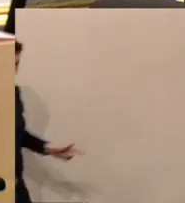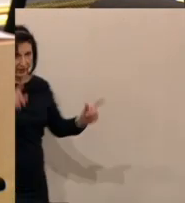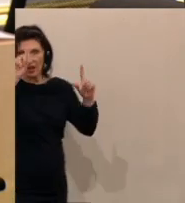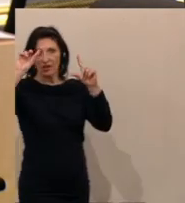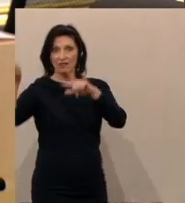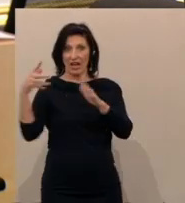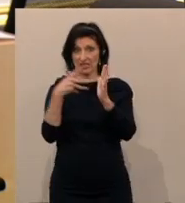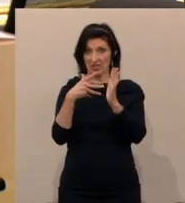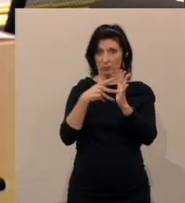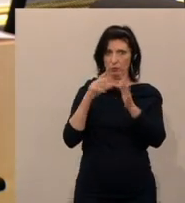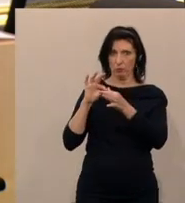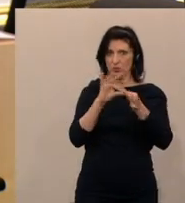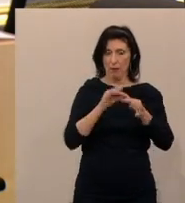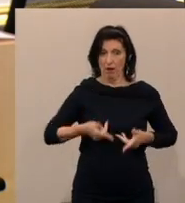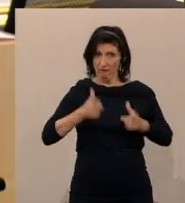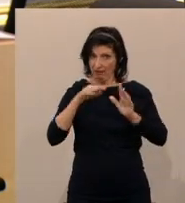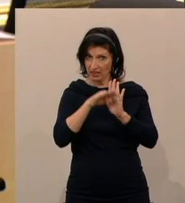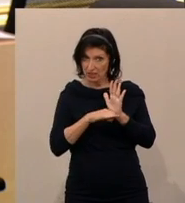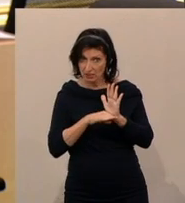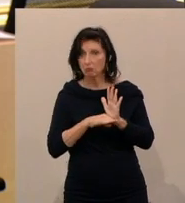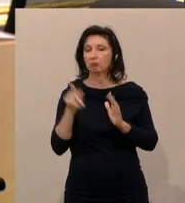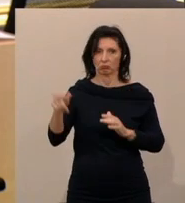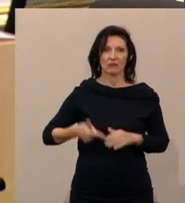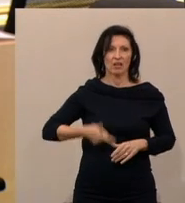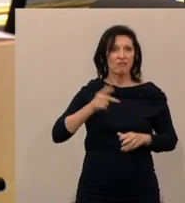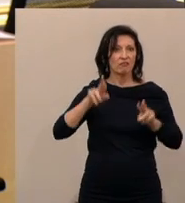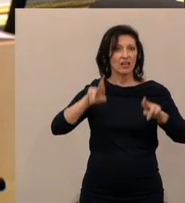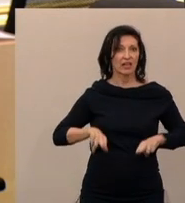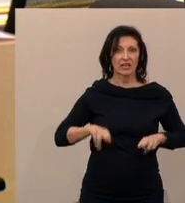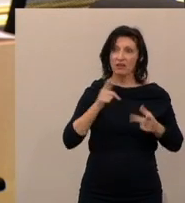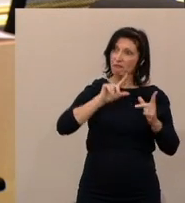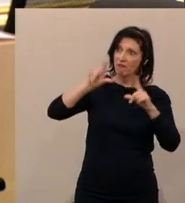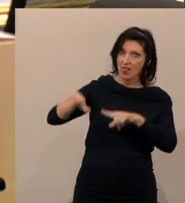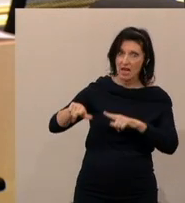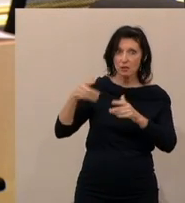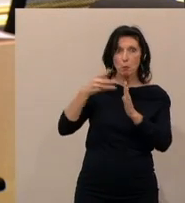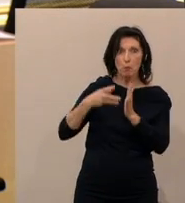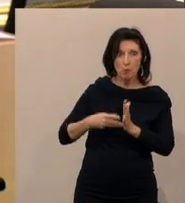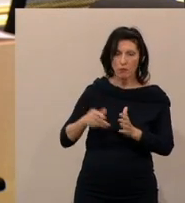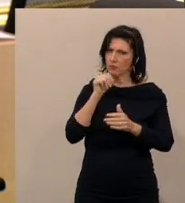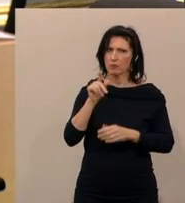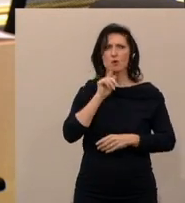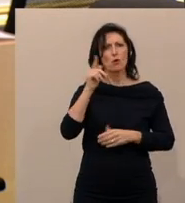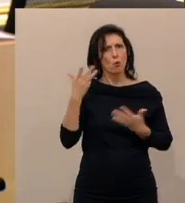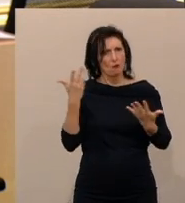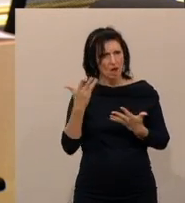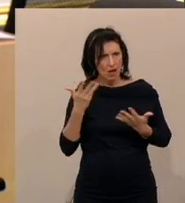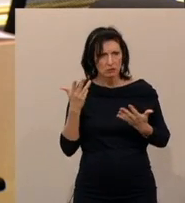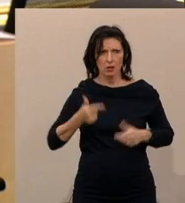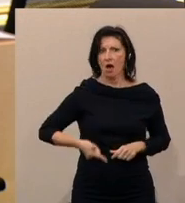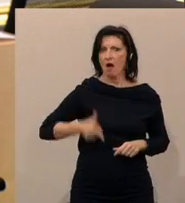im Sinne des Waffengesetzes. Die Überprüfung der waffenrechtlichen Verlässlichkeit umfasst nicht nur die Beibringung